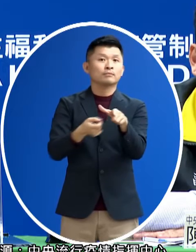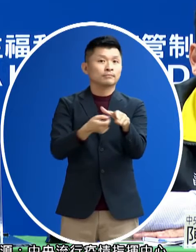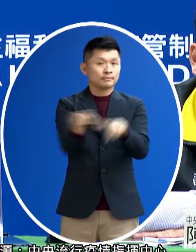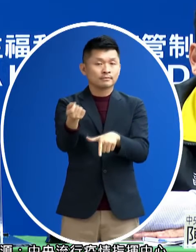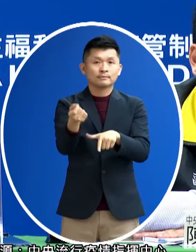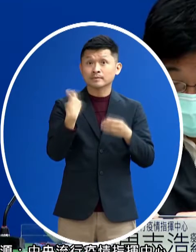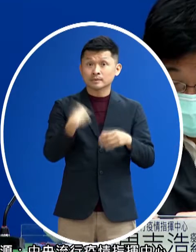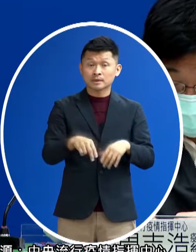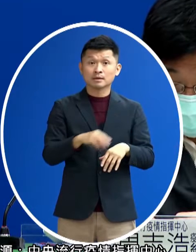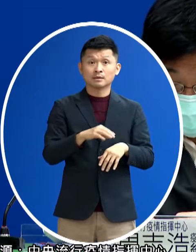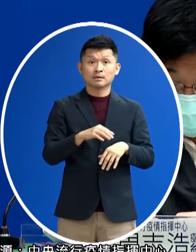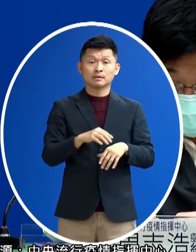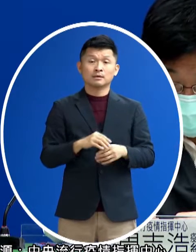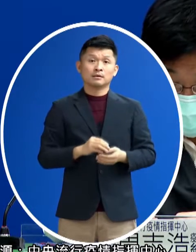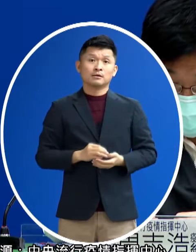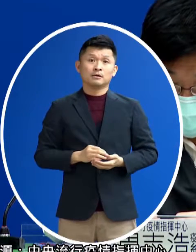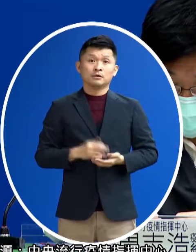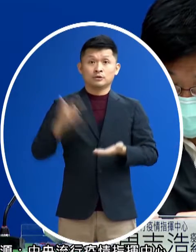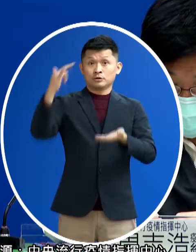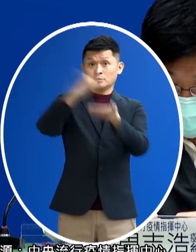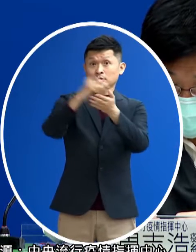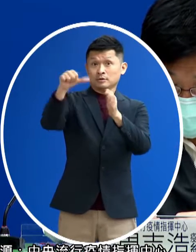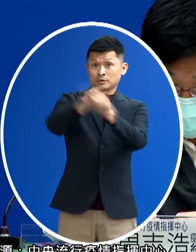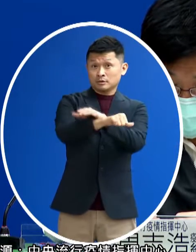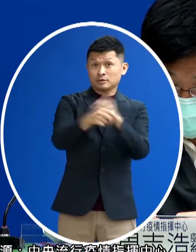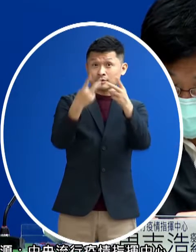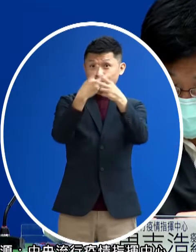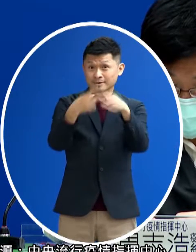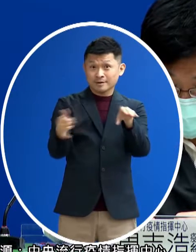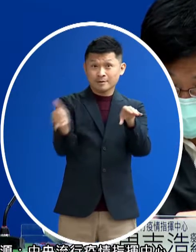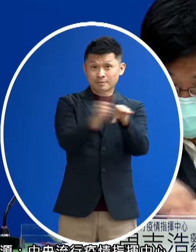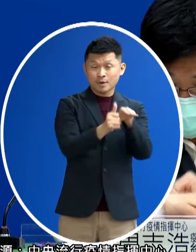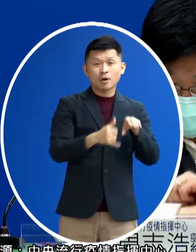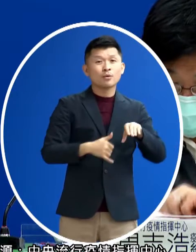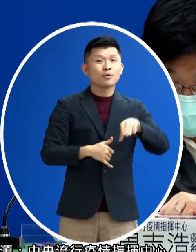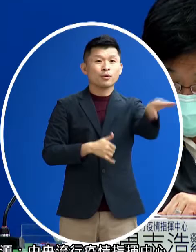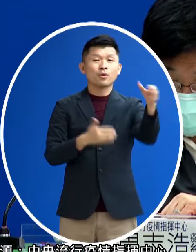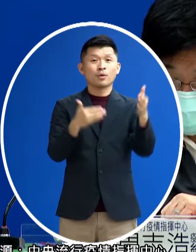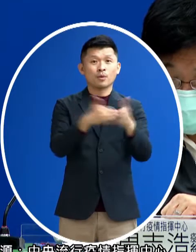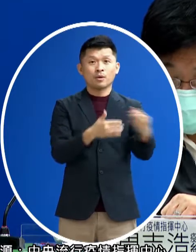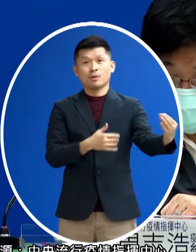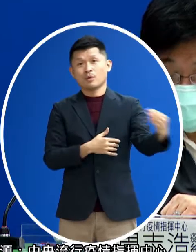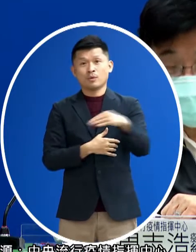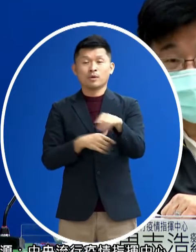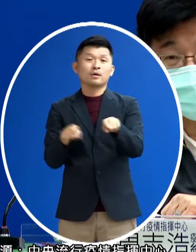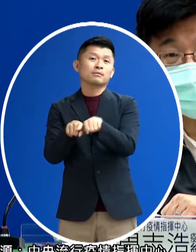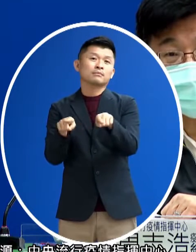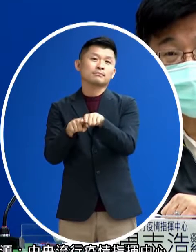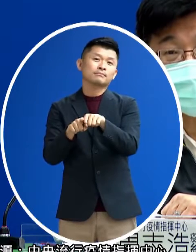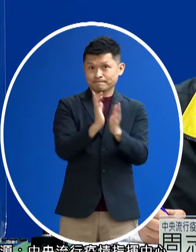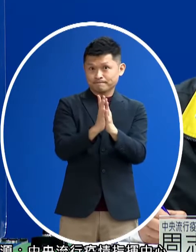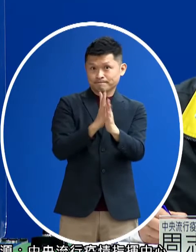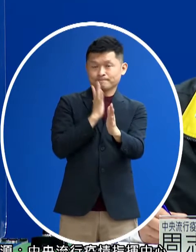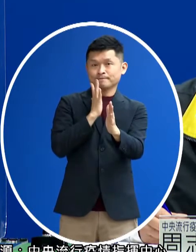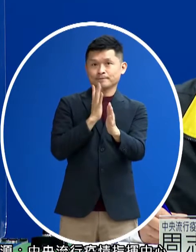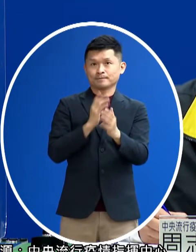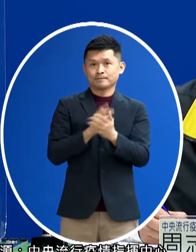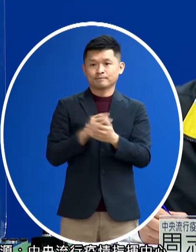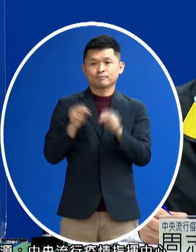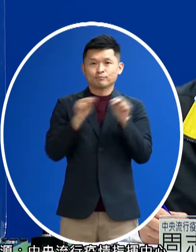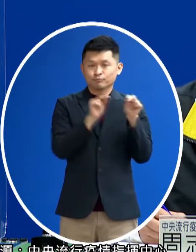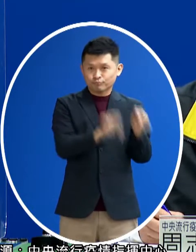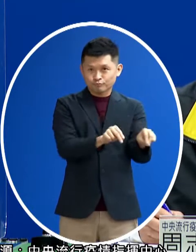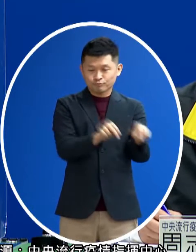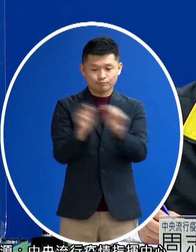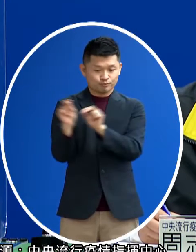染疫风险，指挥中心发言人庄仁祥表示，桃园、松山及小港三机场的防疫车队都有和交通